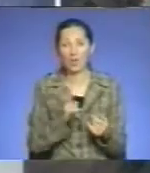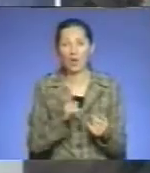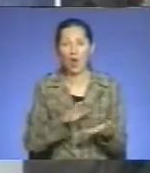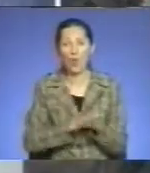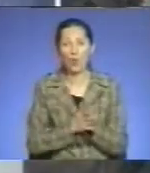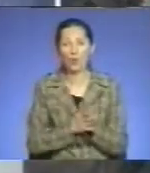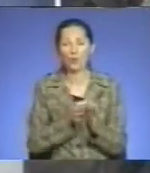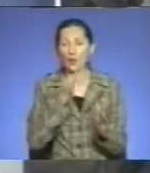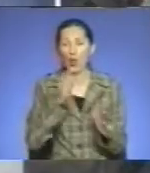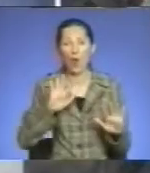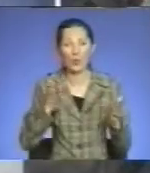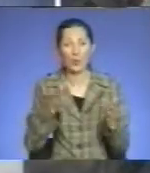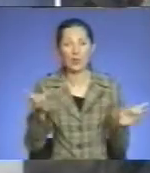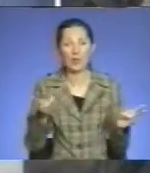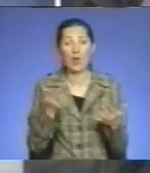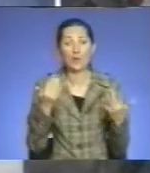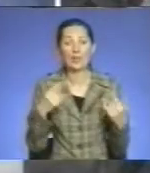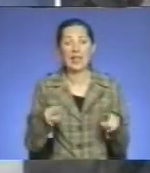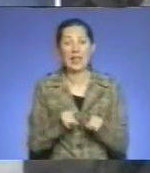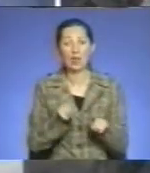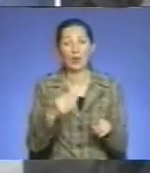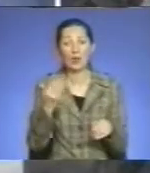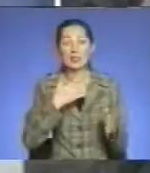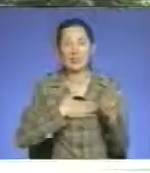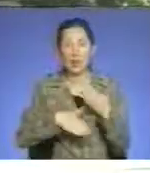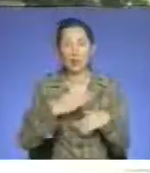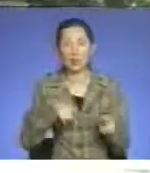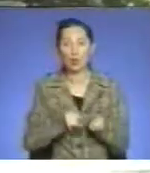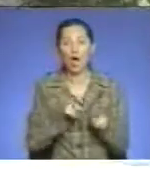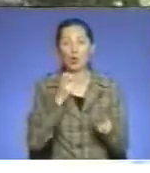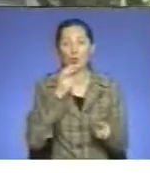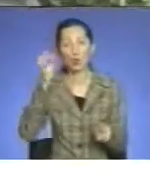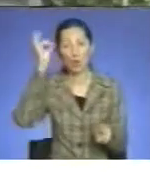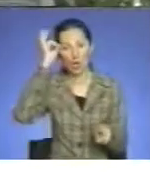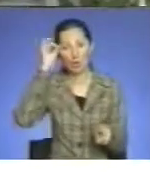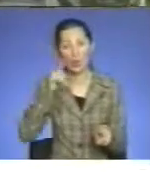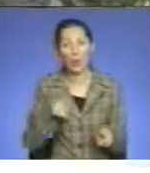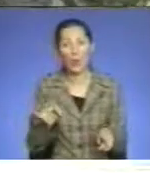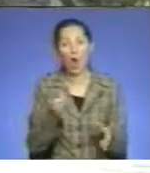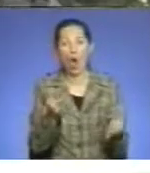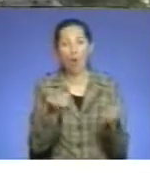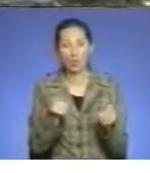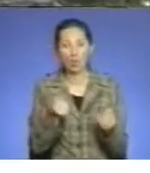будь-якому випадку вартує відпочивати так, щоб ви з радістю та усмішкою згадували про отримані у час